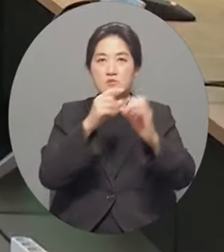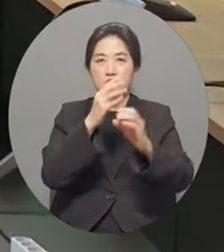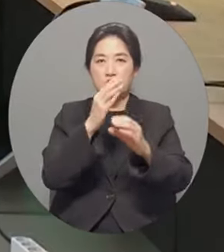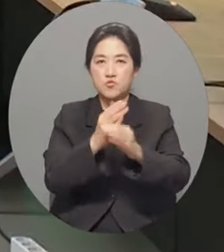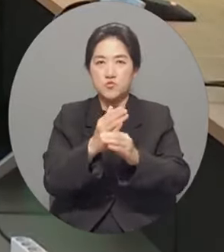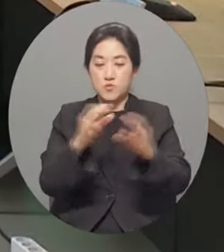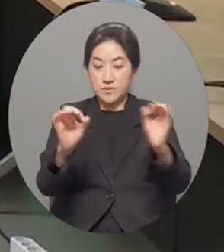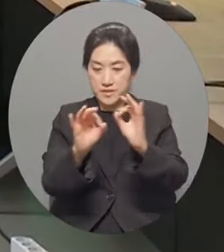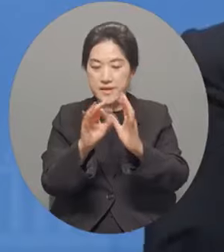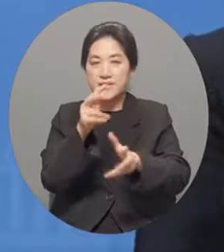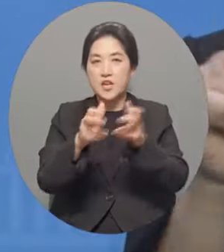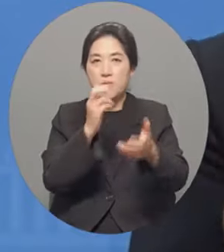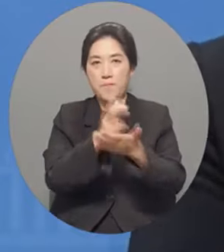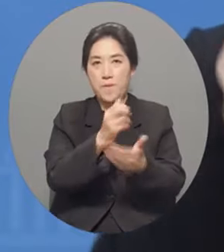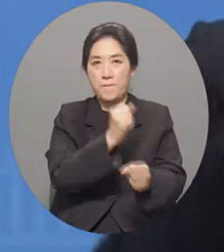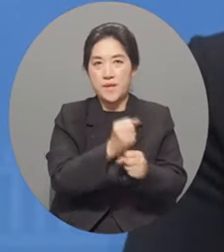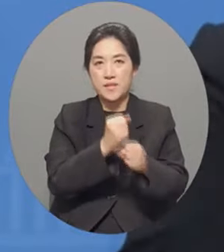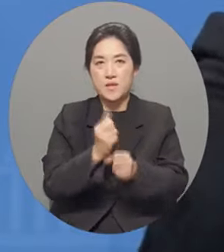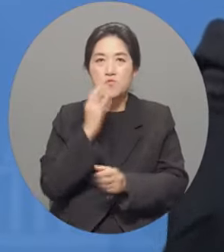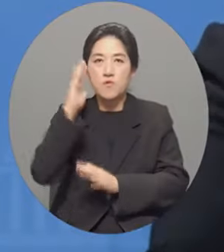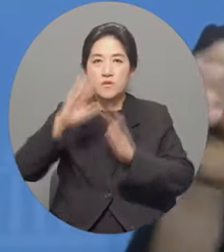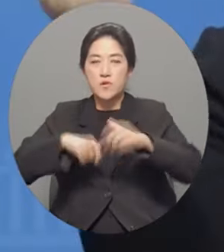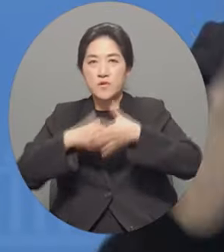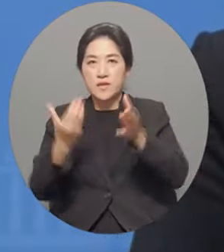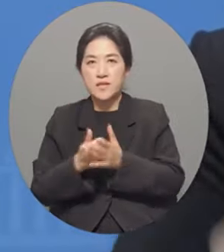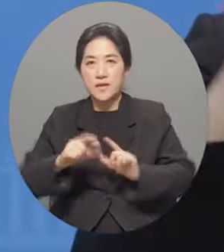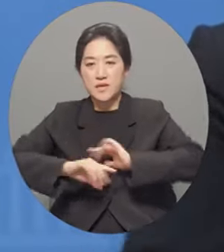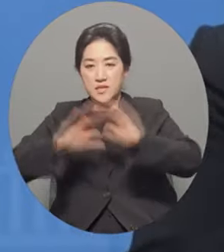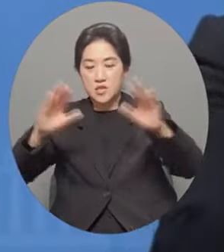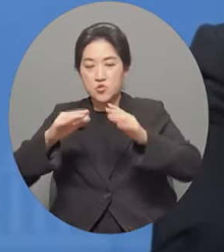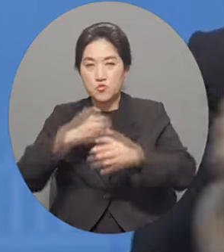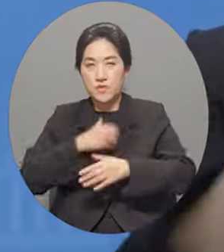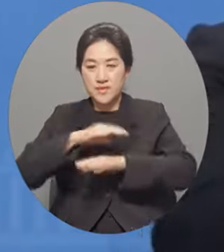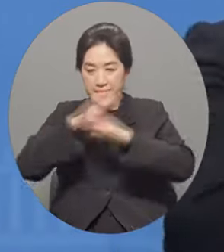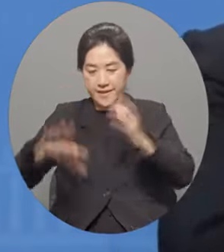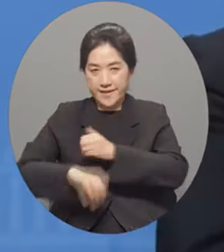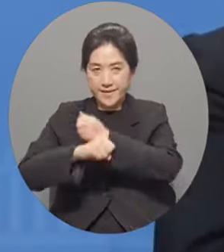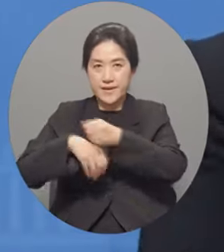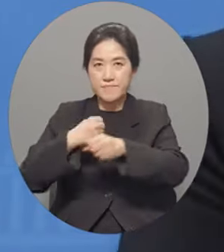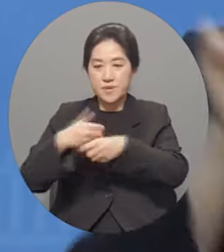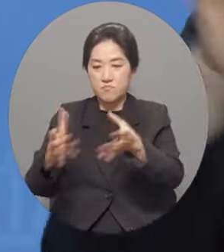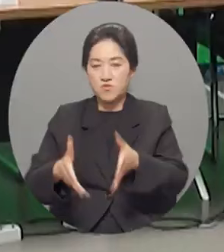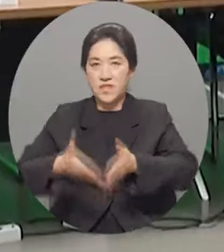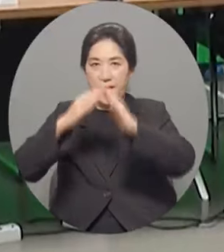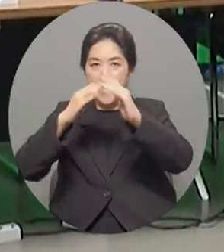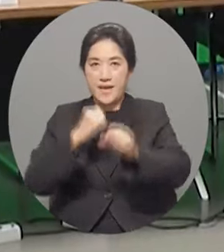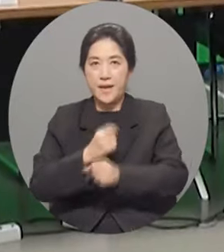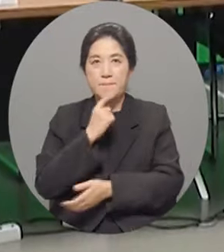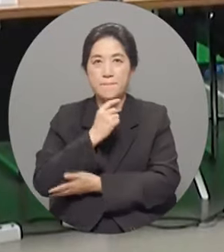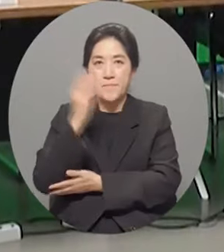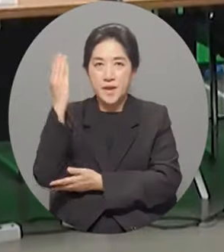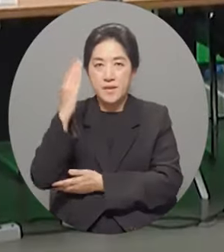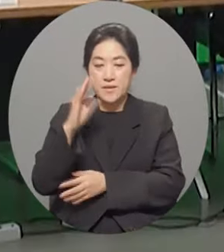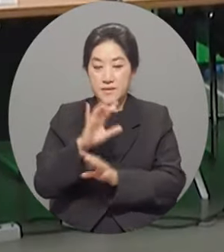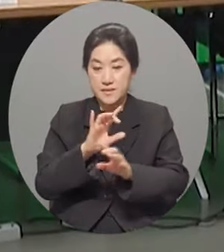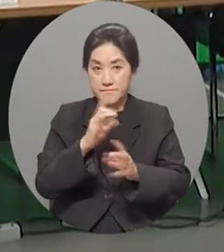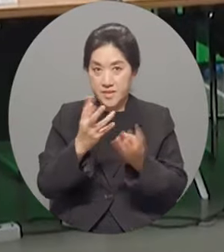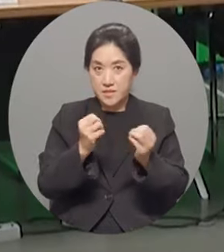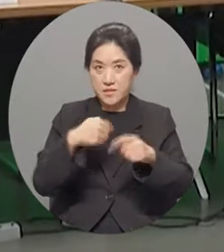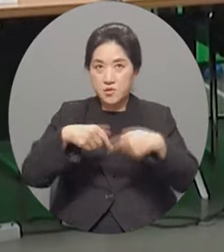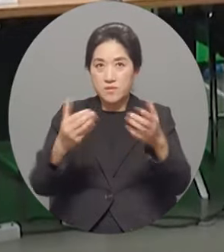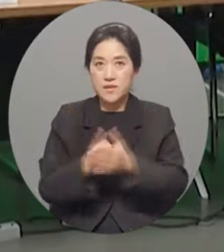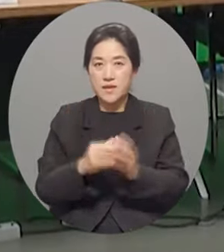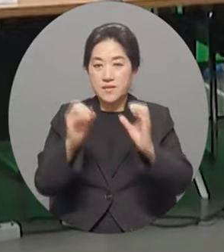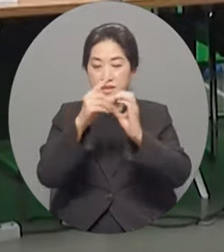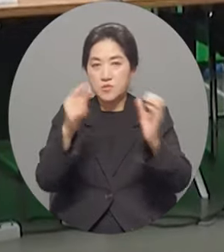제정, 녹색정의당은 기후위기 대응을 총괄할 기후경제부 신설 등을 제시했습니다. 많은 정당이 탄소 배출이